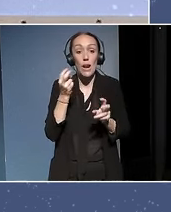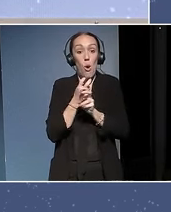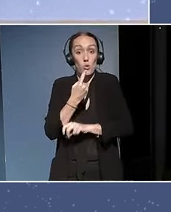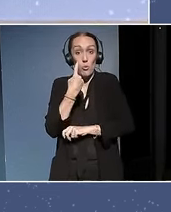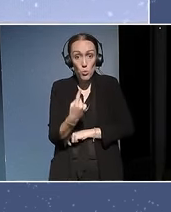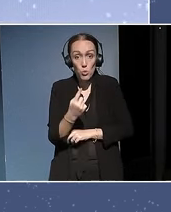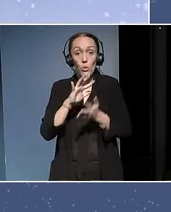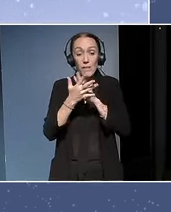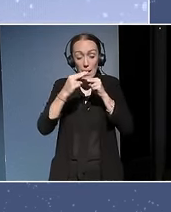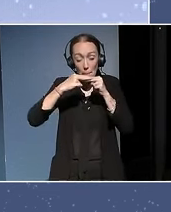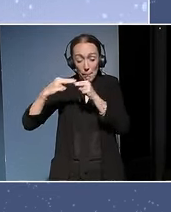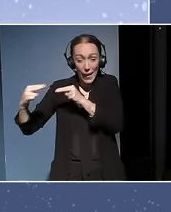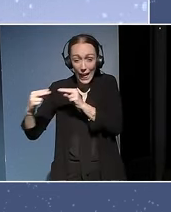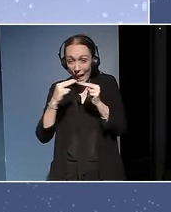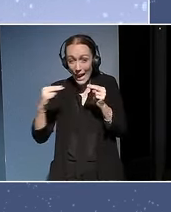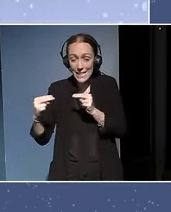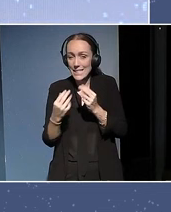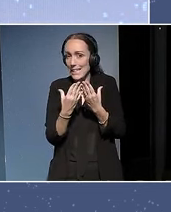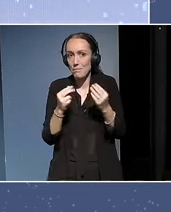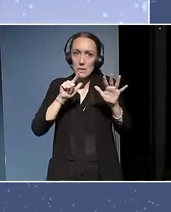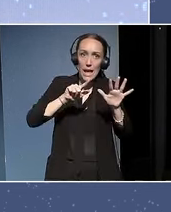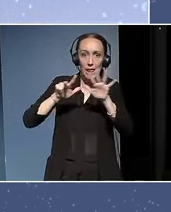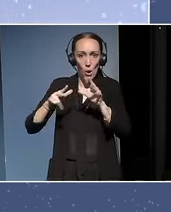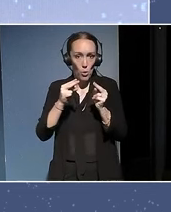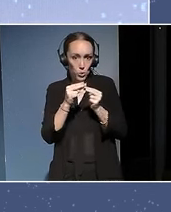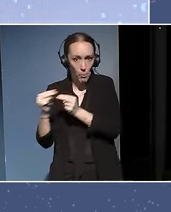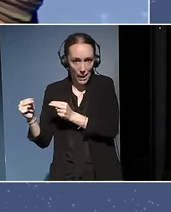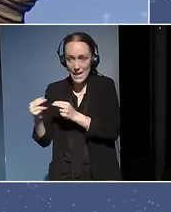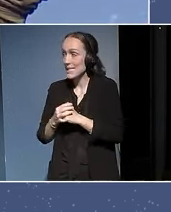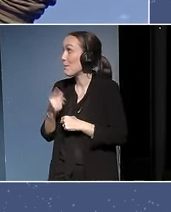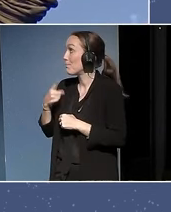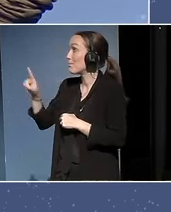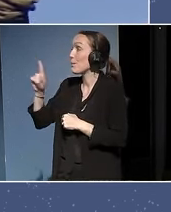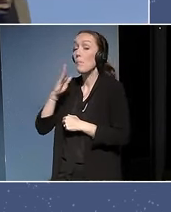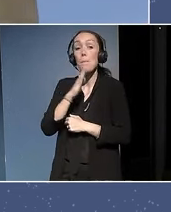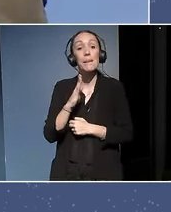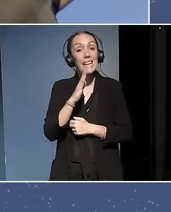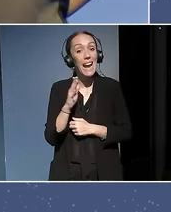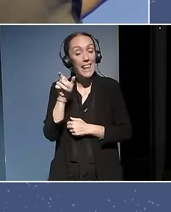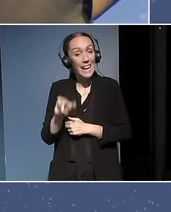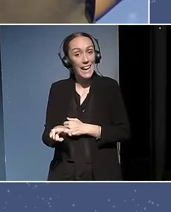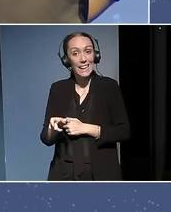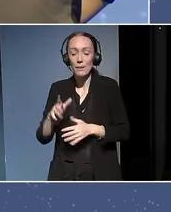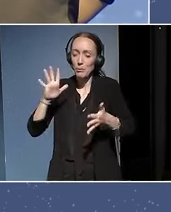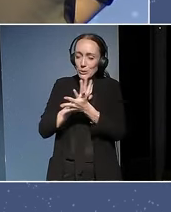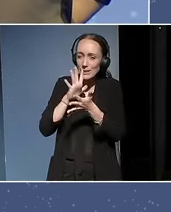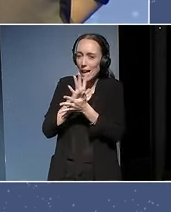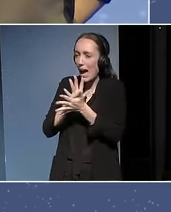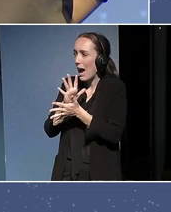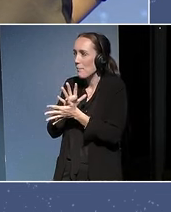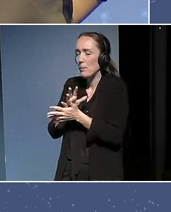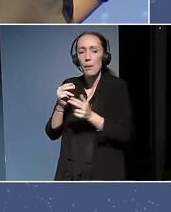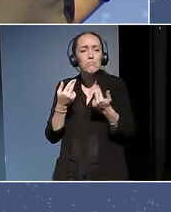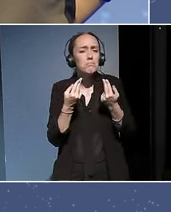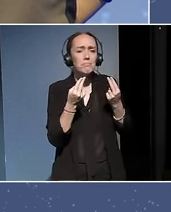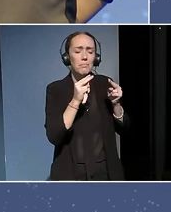centro Gabriele bindellini che ha fatto le stampe che ha fatto le stampe quelle ossa lì in quanti pezzi sono Diego in